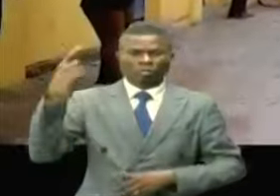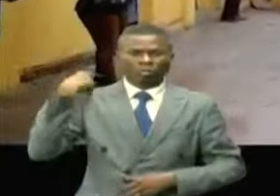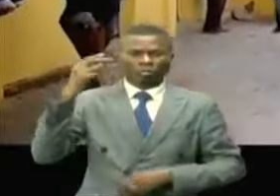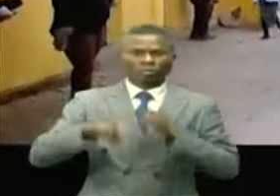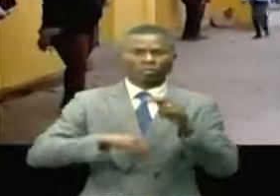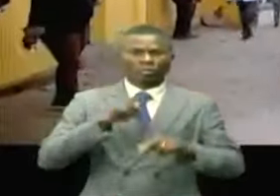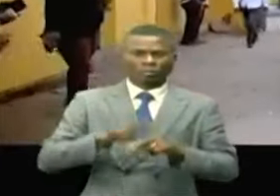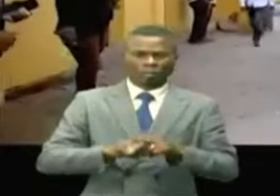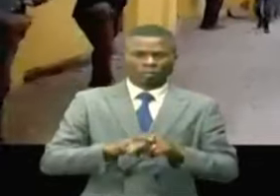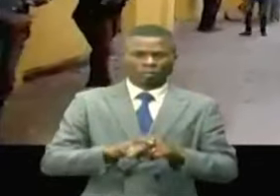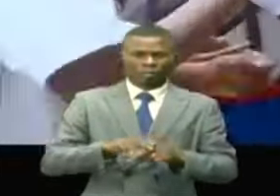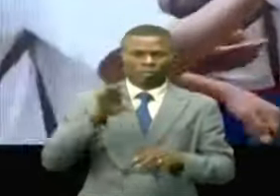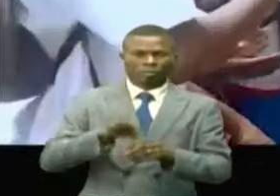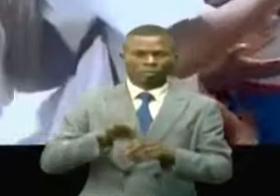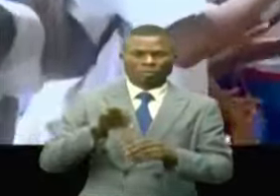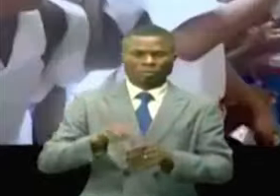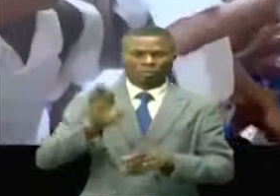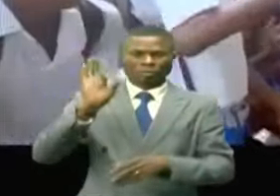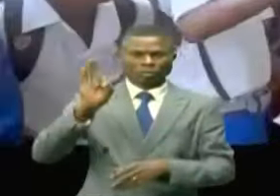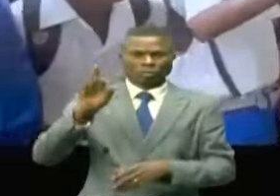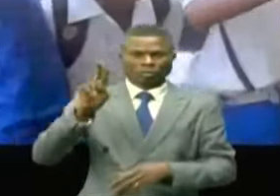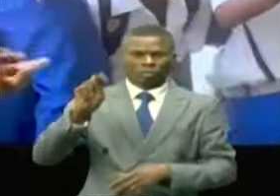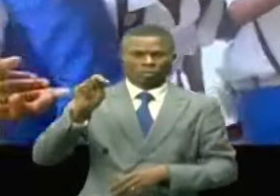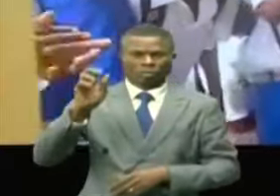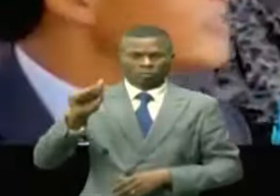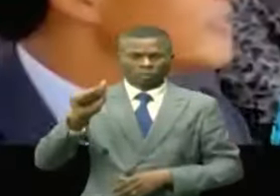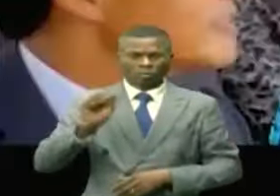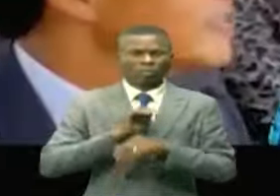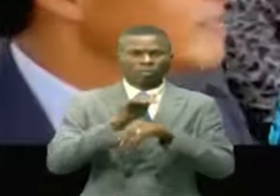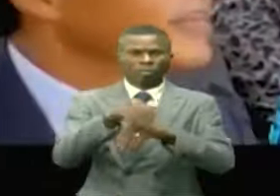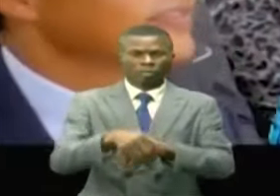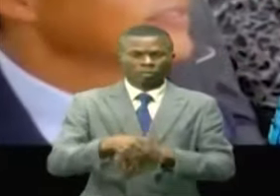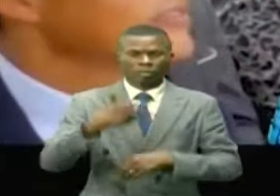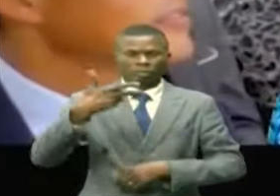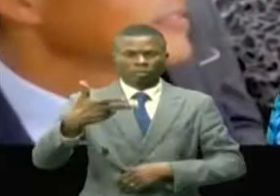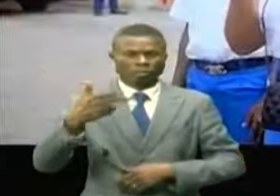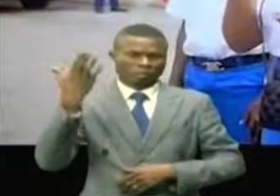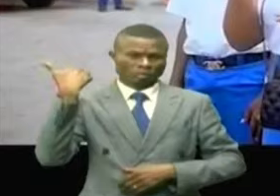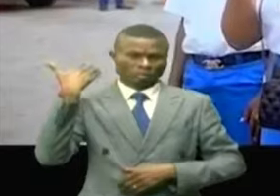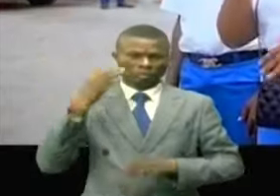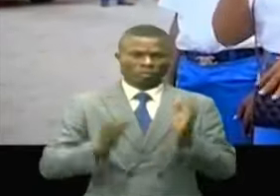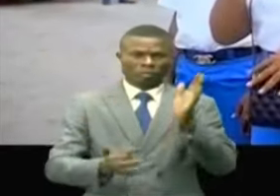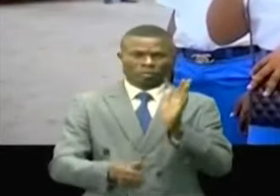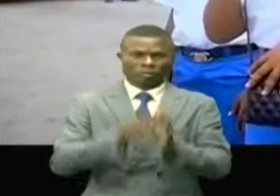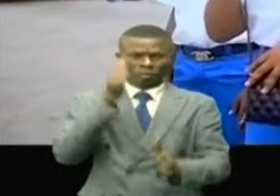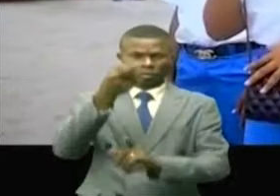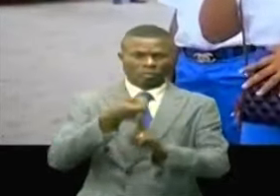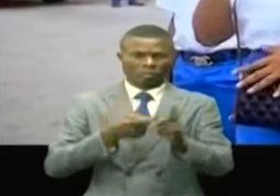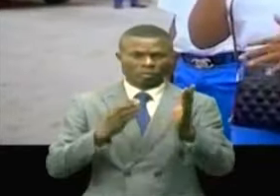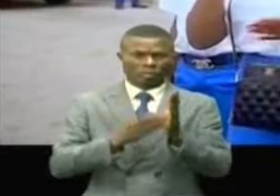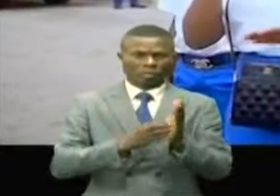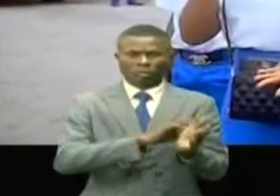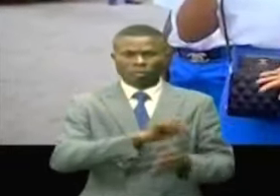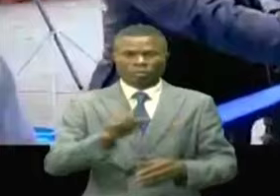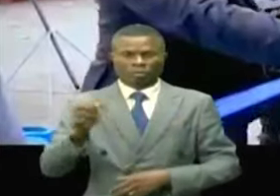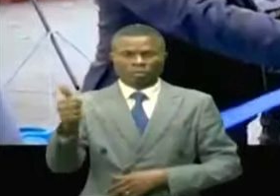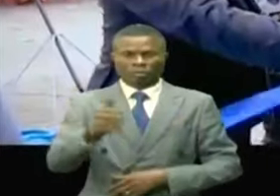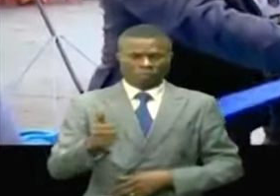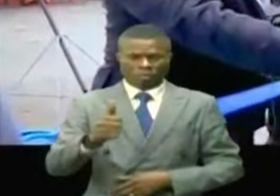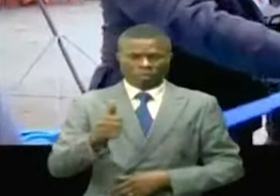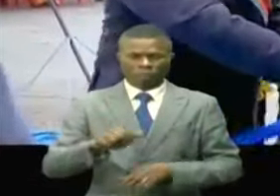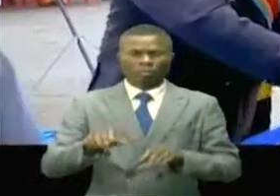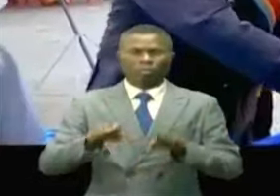nationale élu de lafuna que la Tchomba a pris part ce mercredi 11 octobre 2023 à la cérémonie